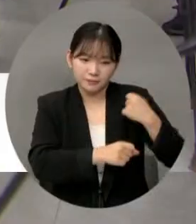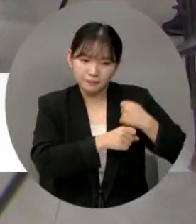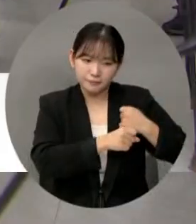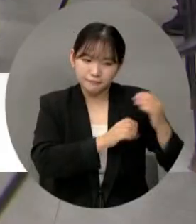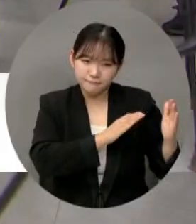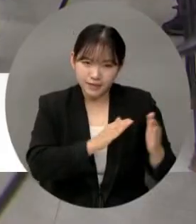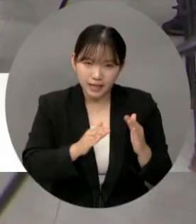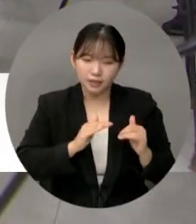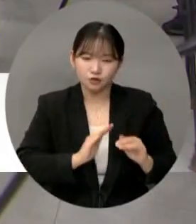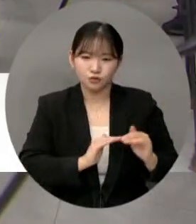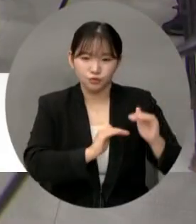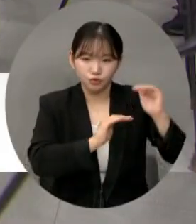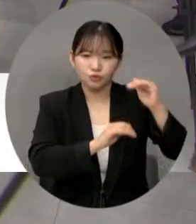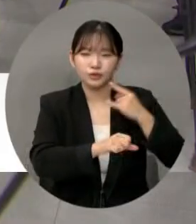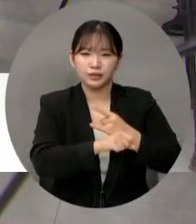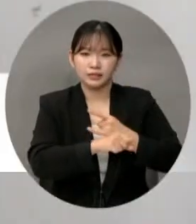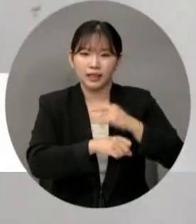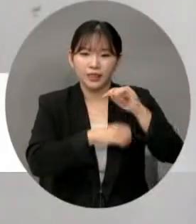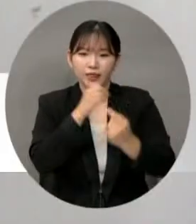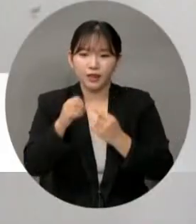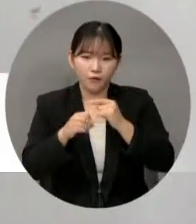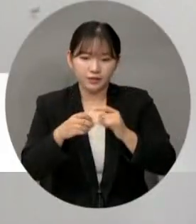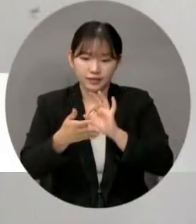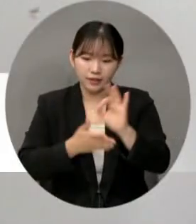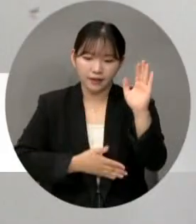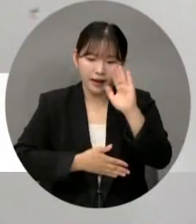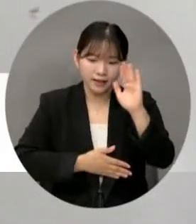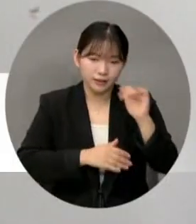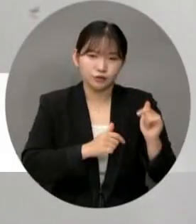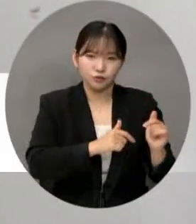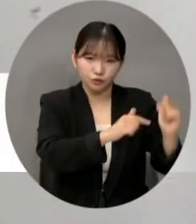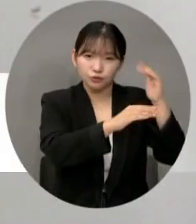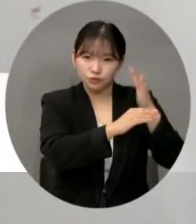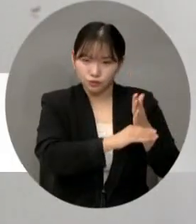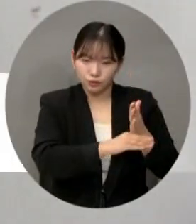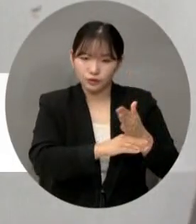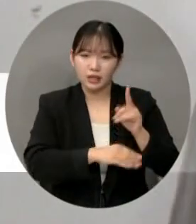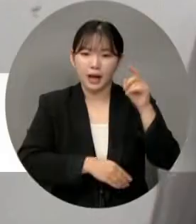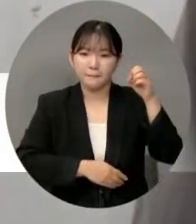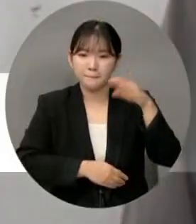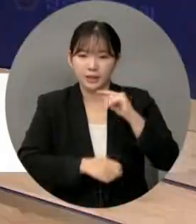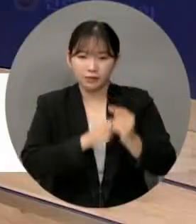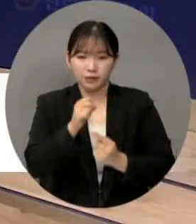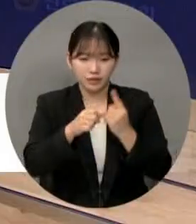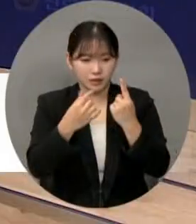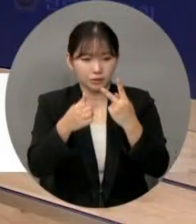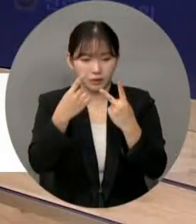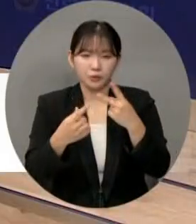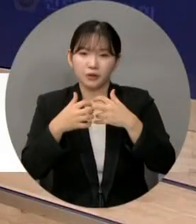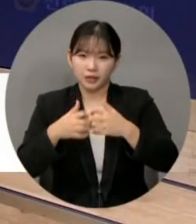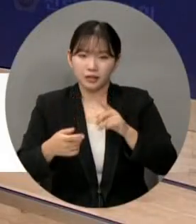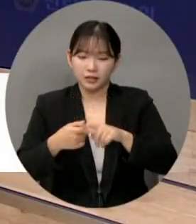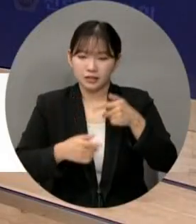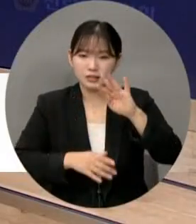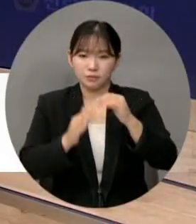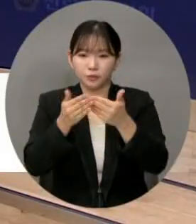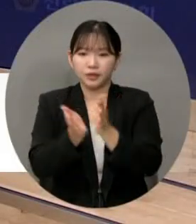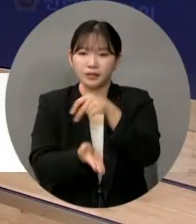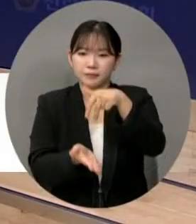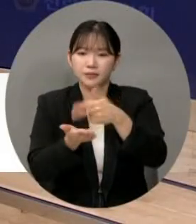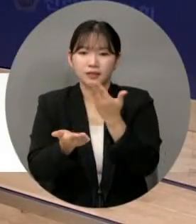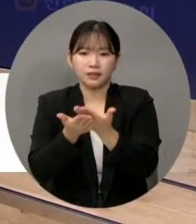단계적 탈원전 정책을 추진하고 있다며 한빛 원전 1, 2호기에 대한 진보당의 명확한 견해를 밝혀야 한다고